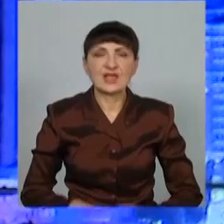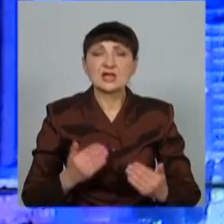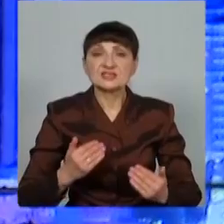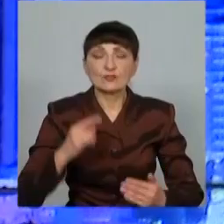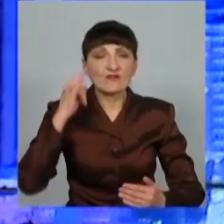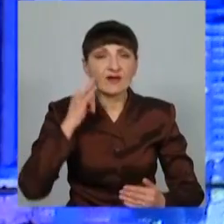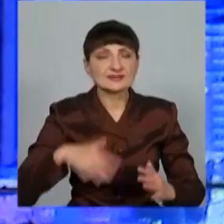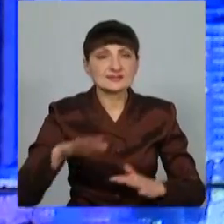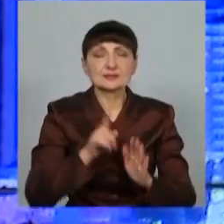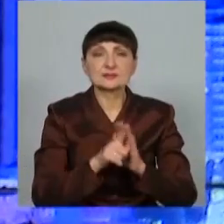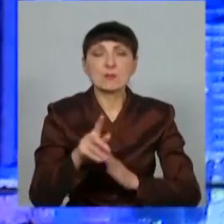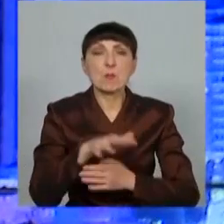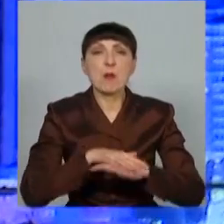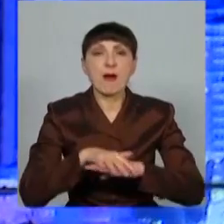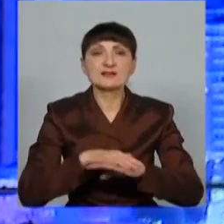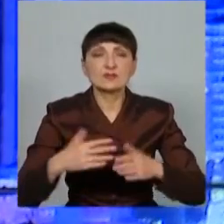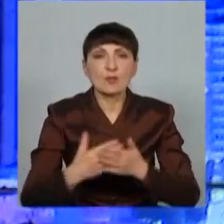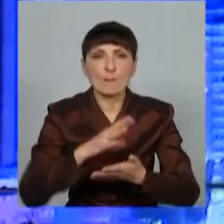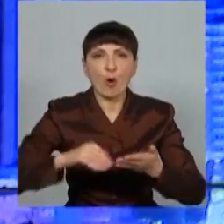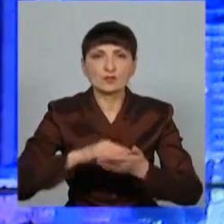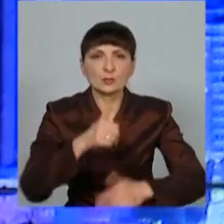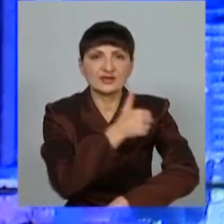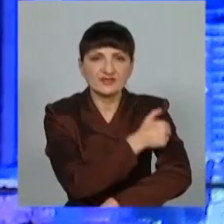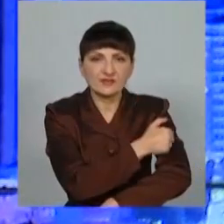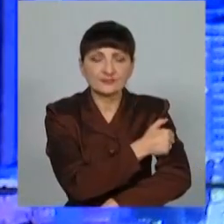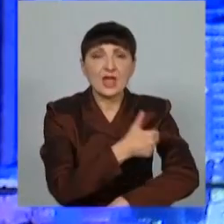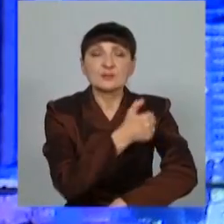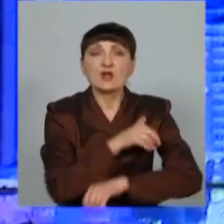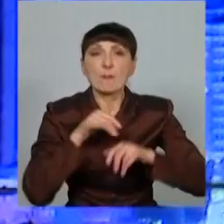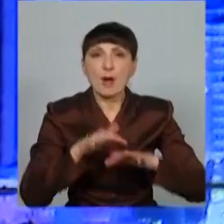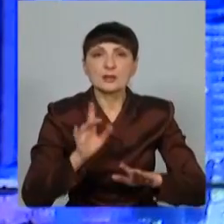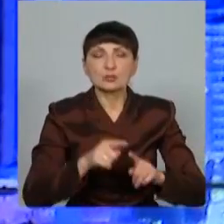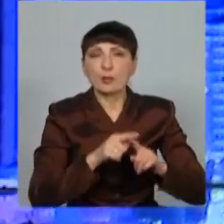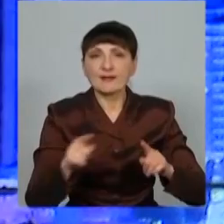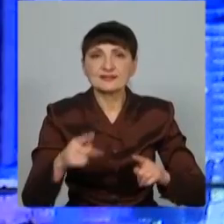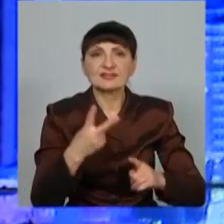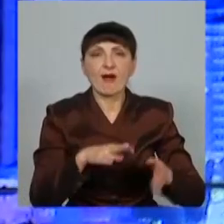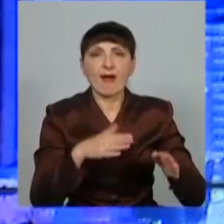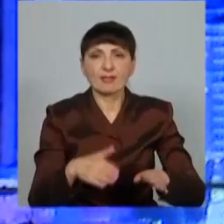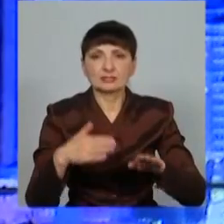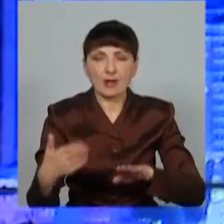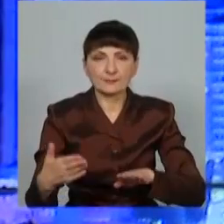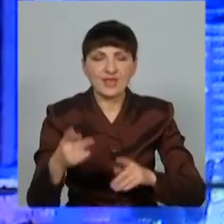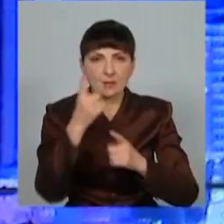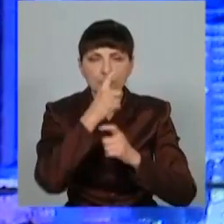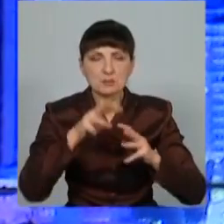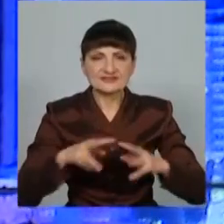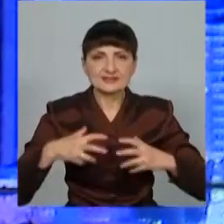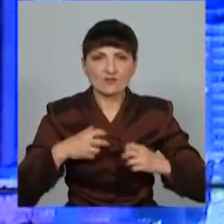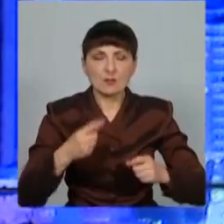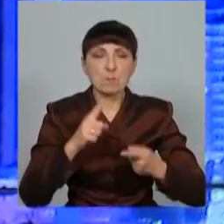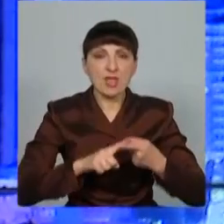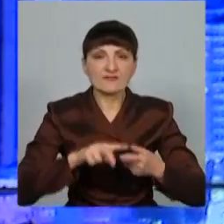Сегодня в Казахстане стартовала массовая ревакцинация. Прививочная кампания будет проходить в два этапа. По данным Минздрава, на